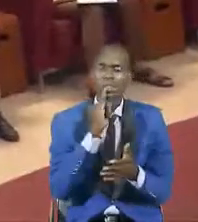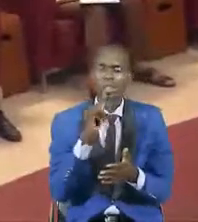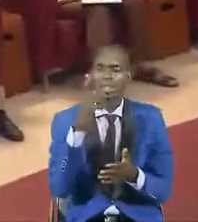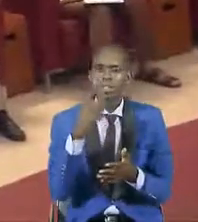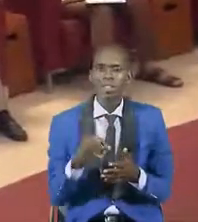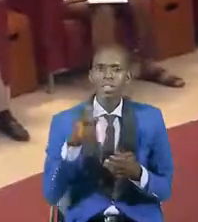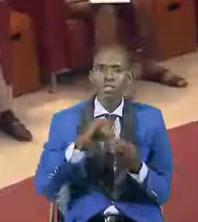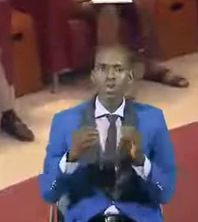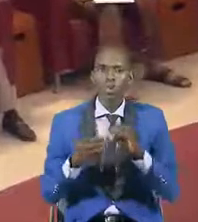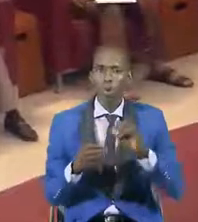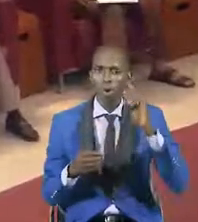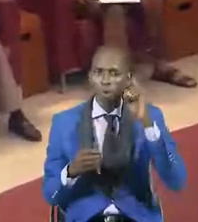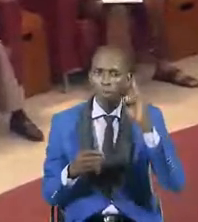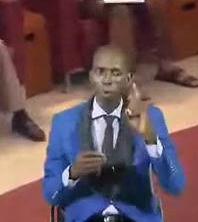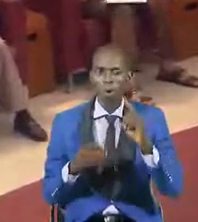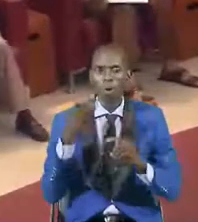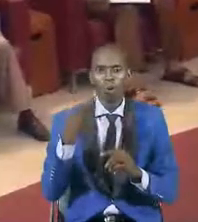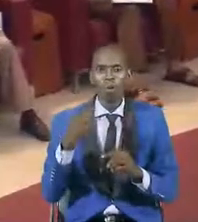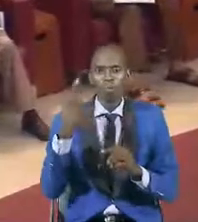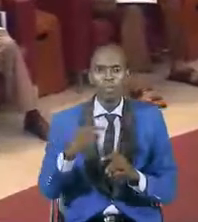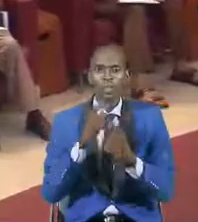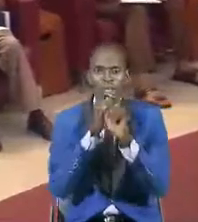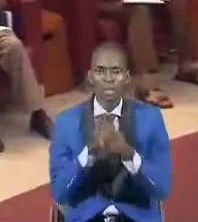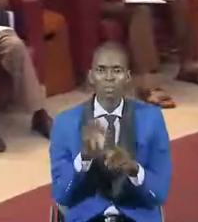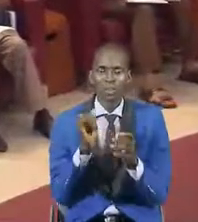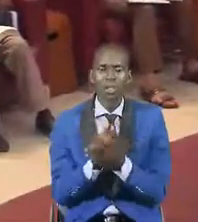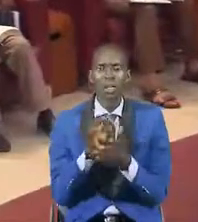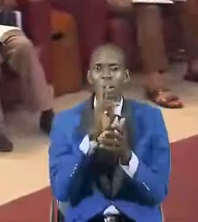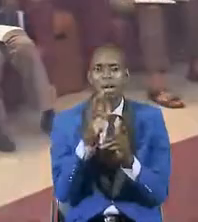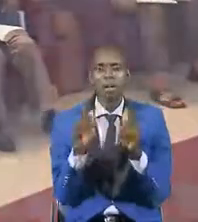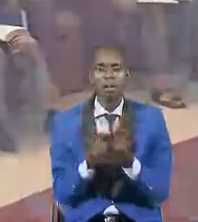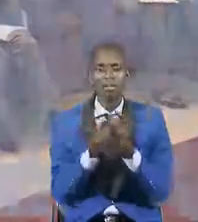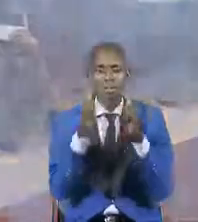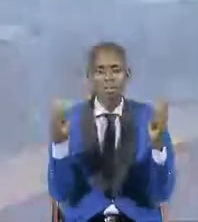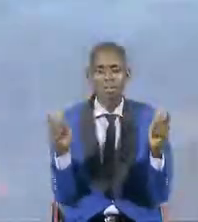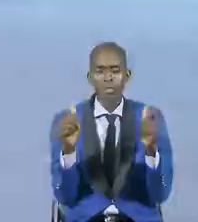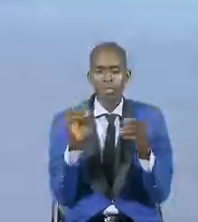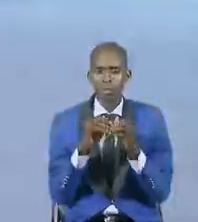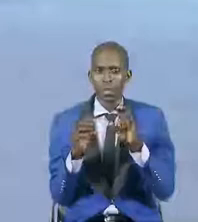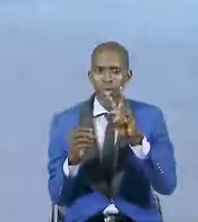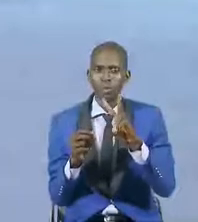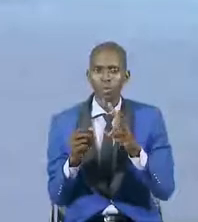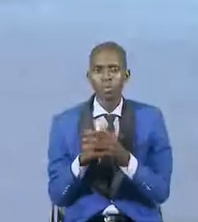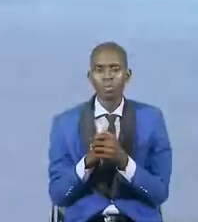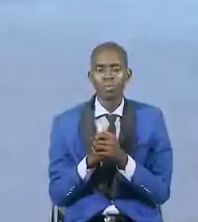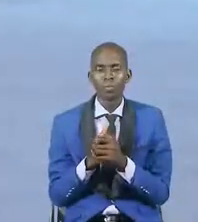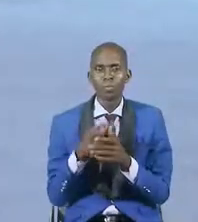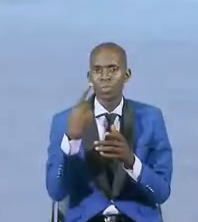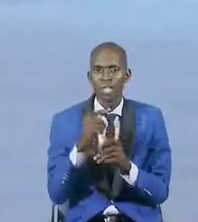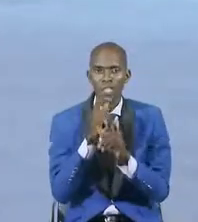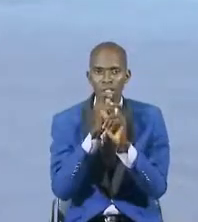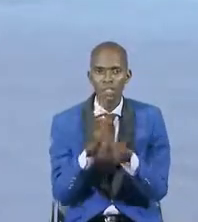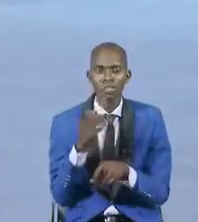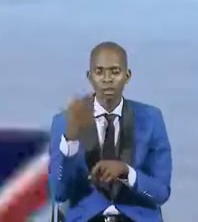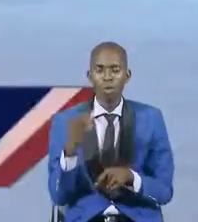C'est le numéro 1 des dons dynamiques. Numéro 2, maintenant, ce sont les dons